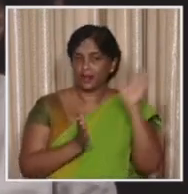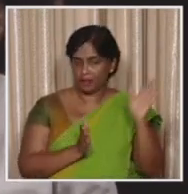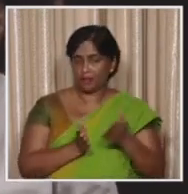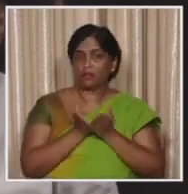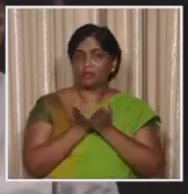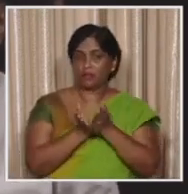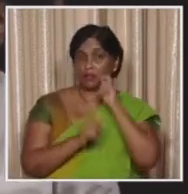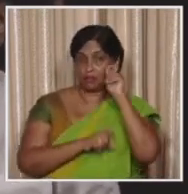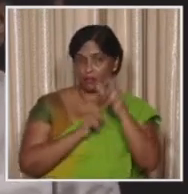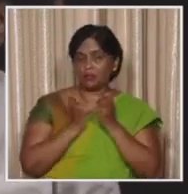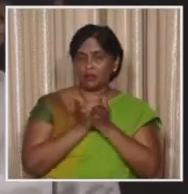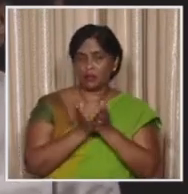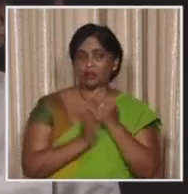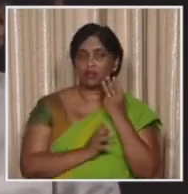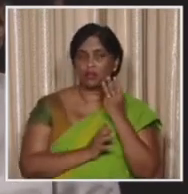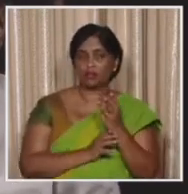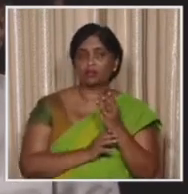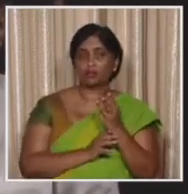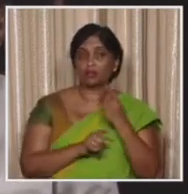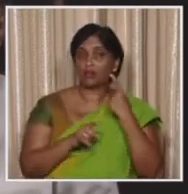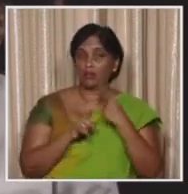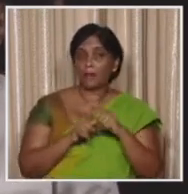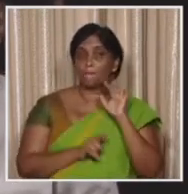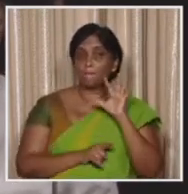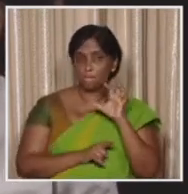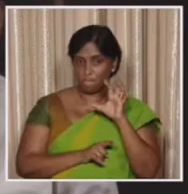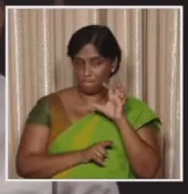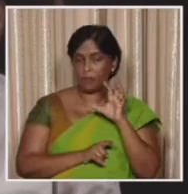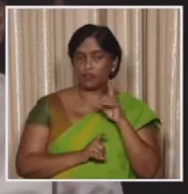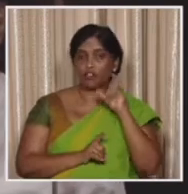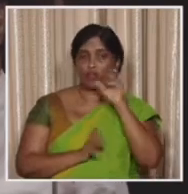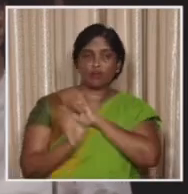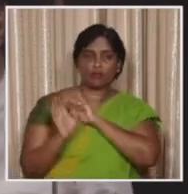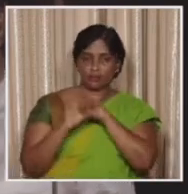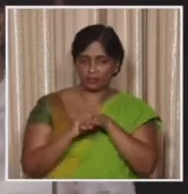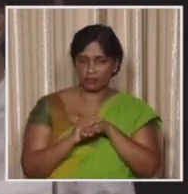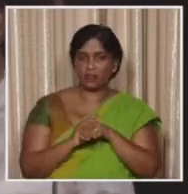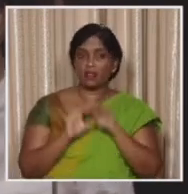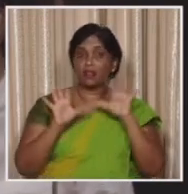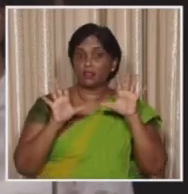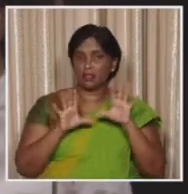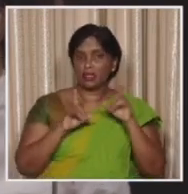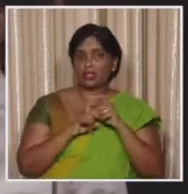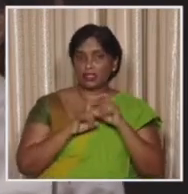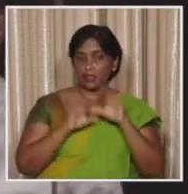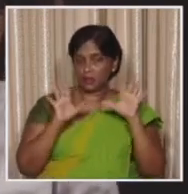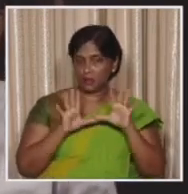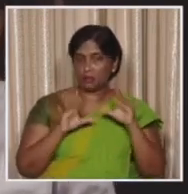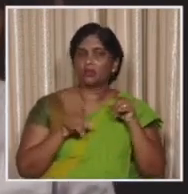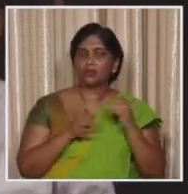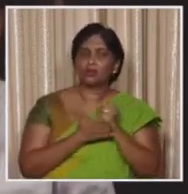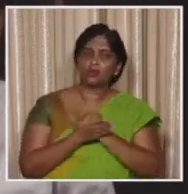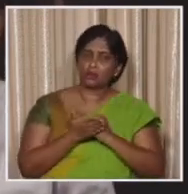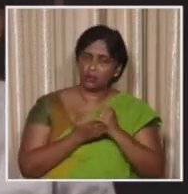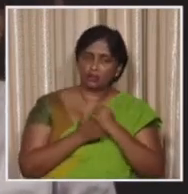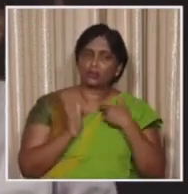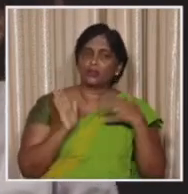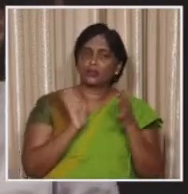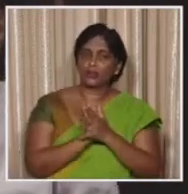nau 3k e tunem pamana 5000k kolombata bahino 10 wenida december maase thiyen nisa me sielu deeth